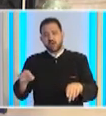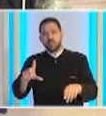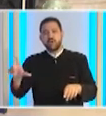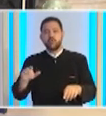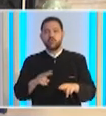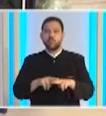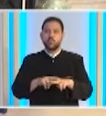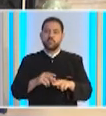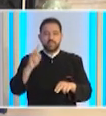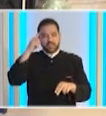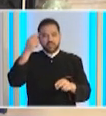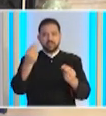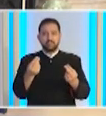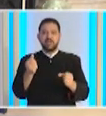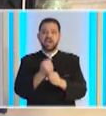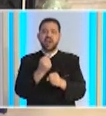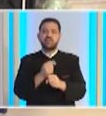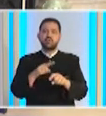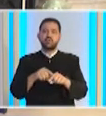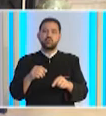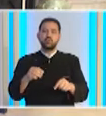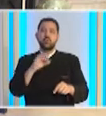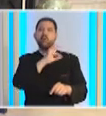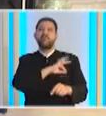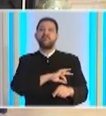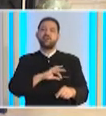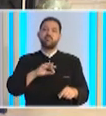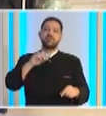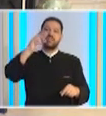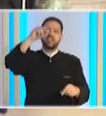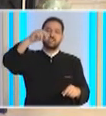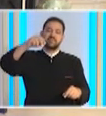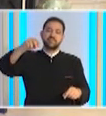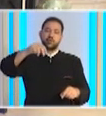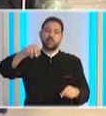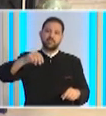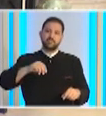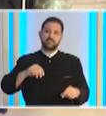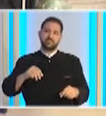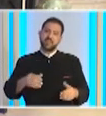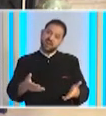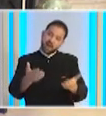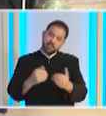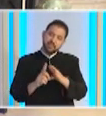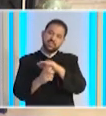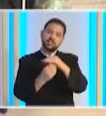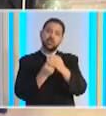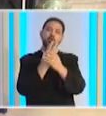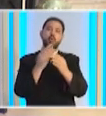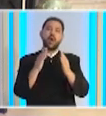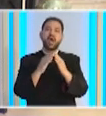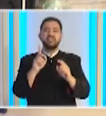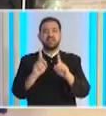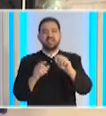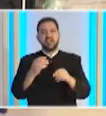săi, așa cum știm foarte bine că a făcut și cu fiul risipitor. L-a reprimit în brațele sale, l-a reprimit în casa sa, chiar dacă a